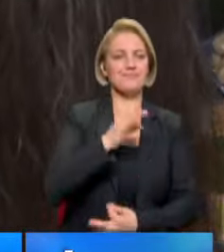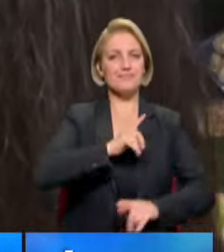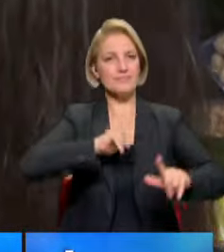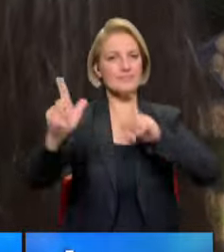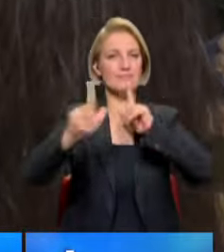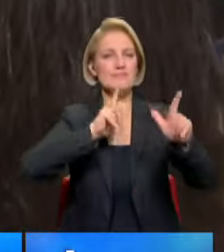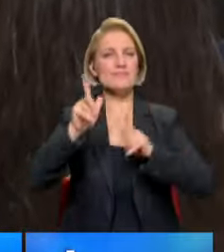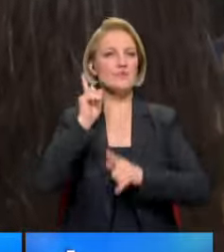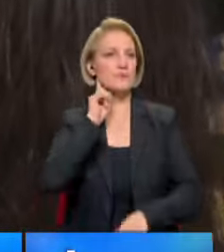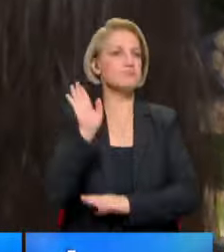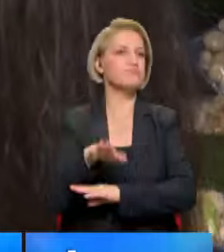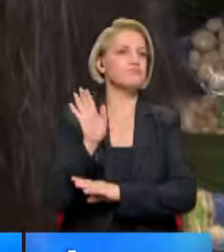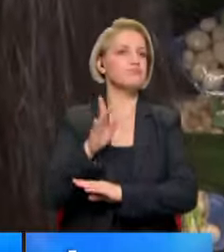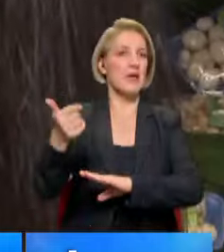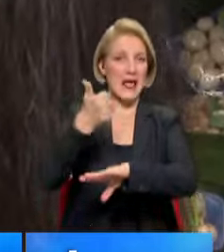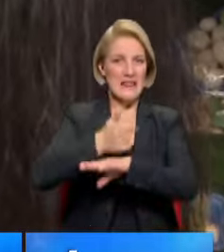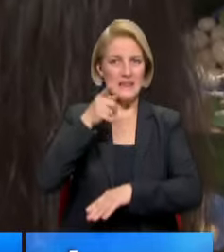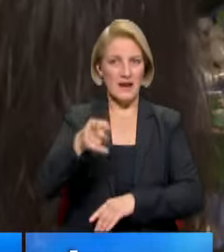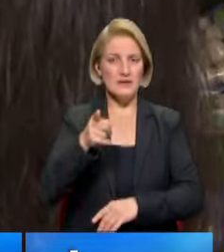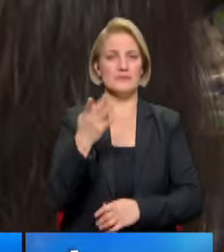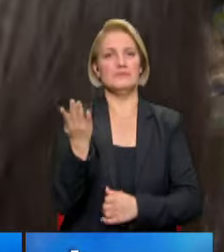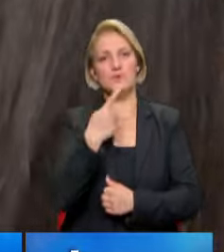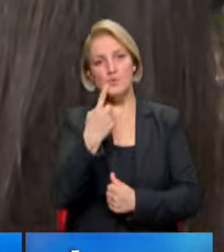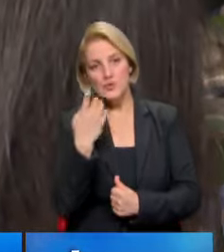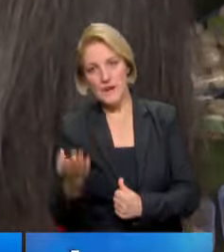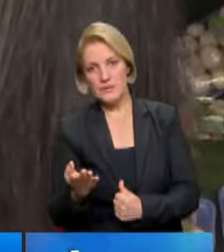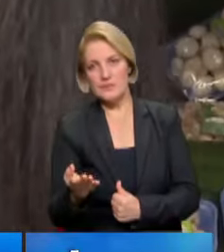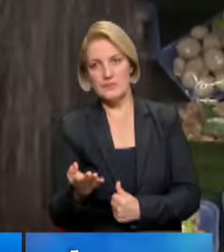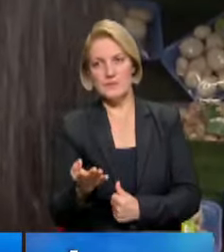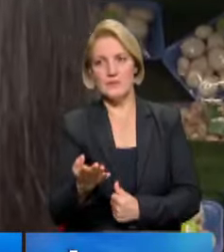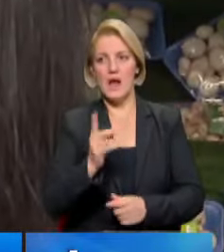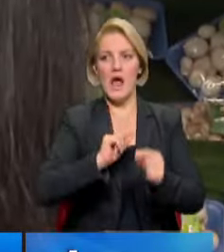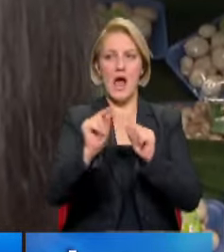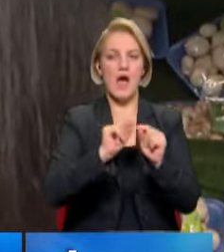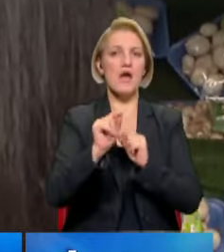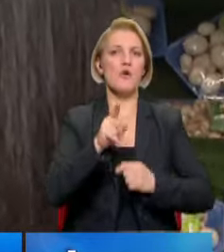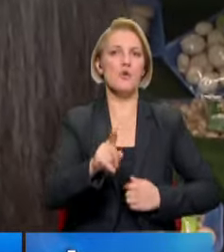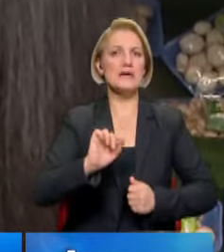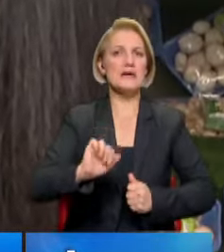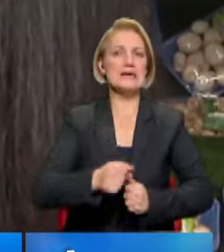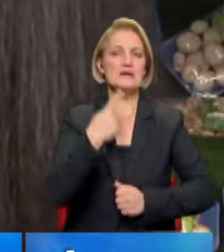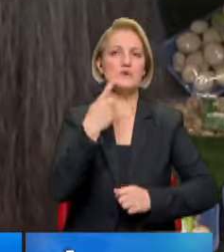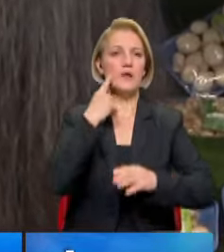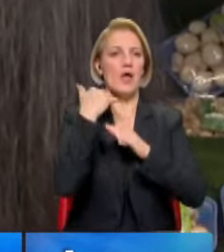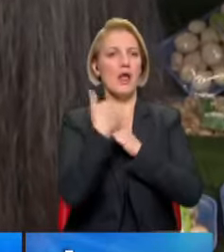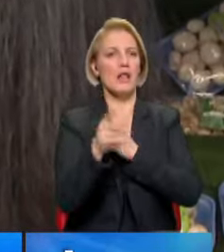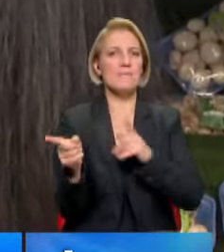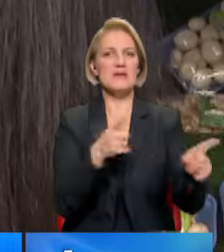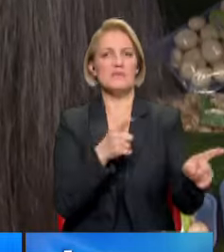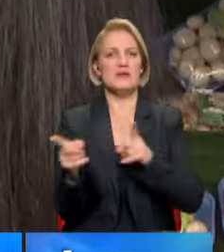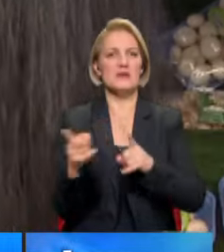isyanını duymazlıkla gelen iktidarımı konuşacaksın. Ondan sonra ekonomi krizden dolayı halkın